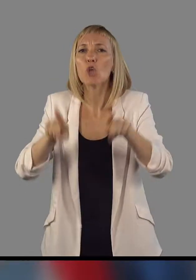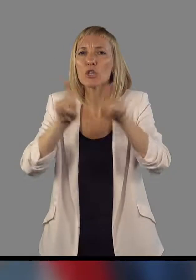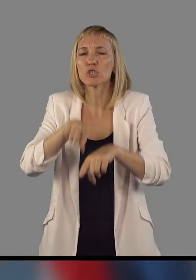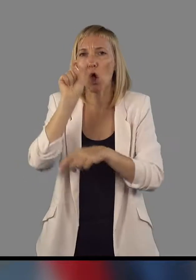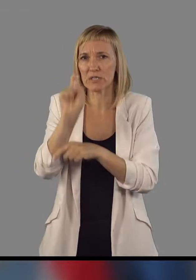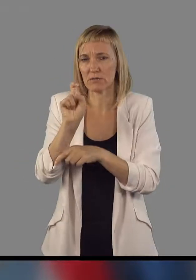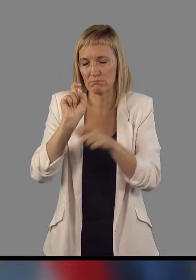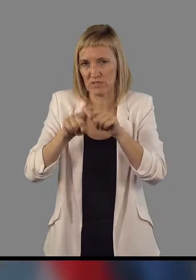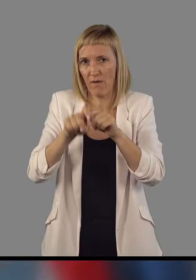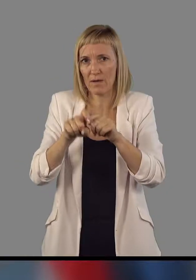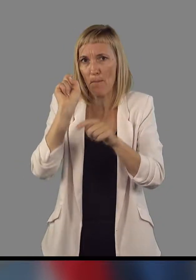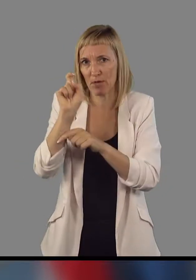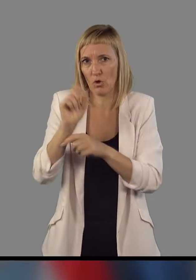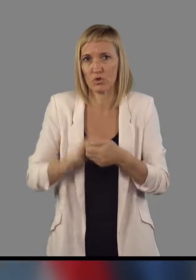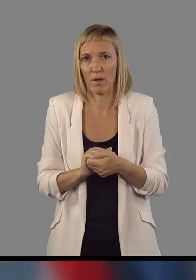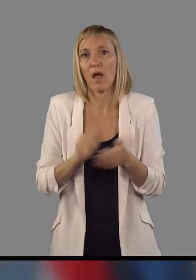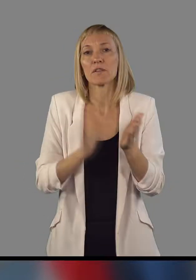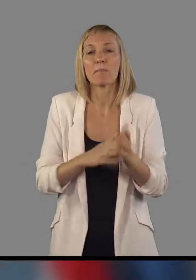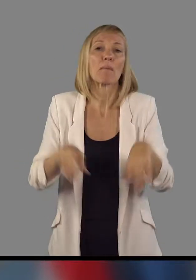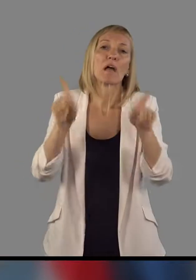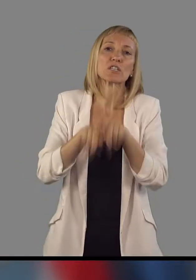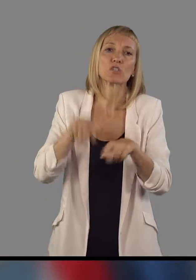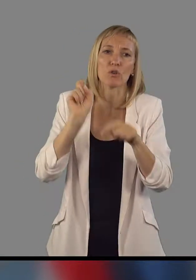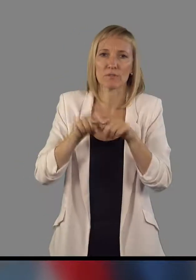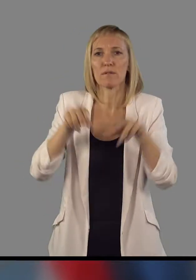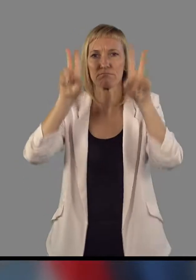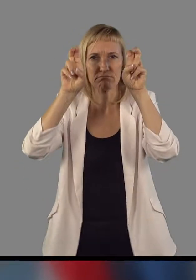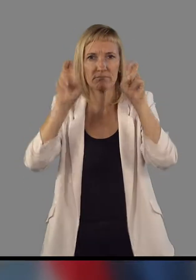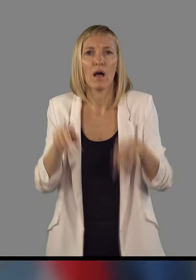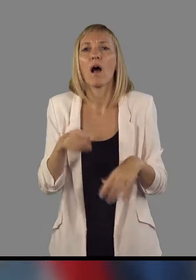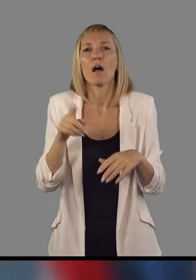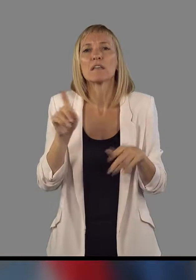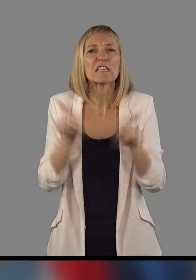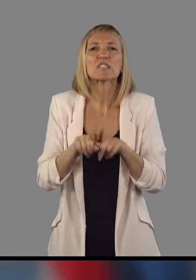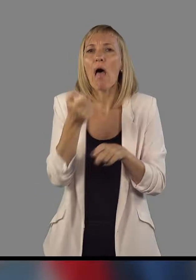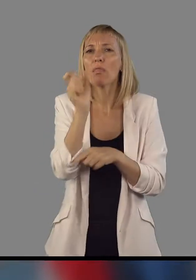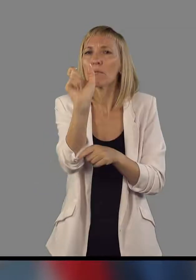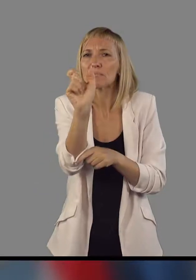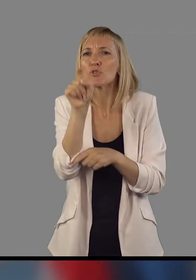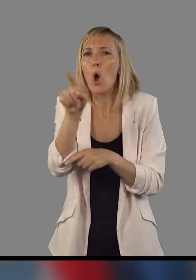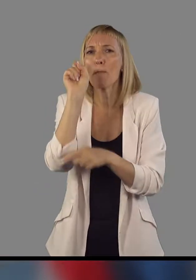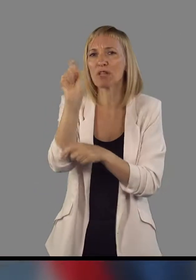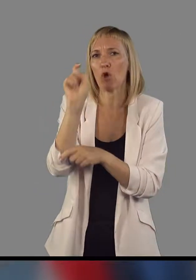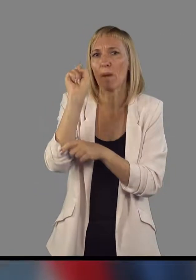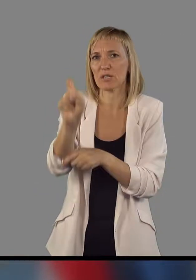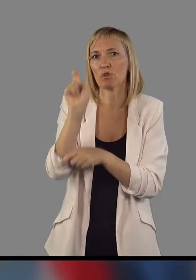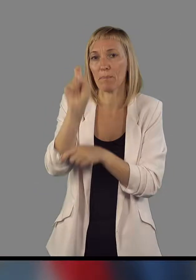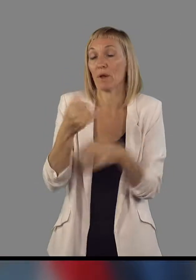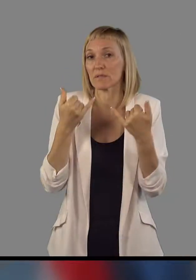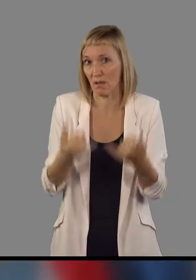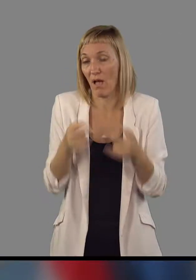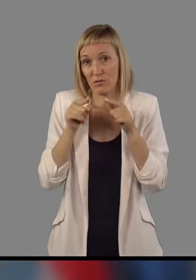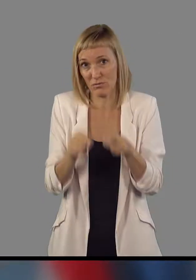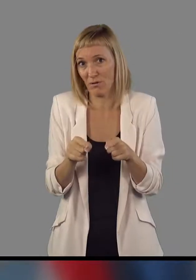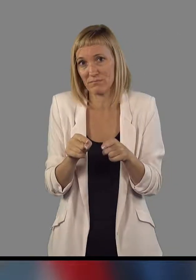iste stvari. To smo zdaj priče temu. Lahko se pritožuješ do, če karikirano rečem, nezavesti na isto stvar. To